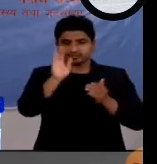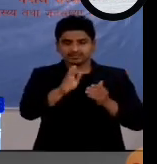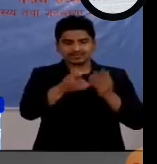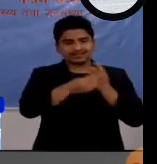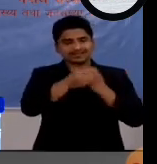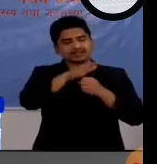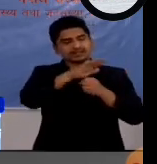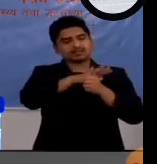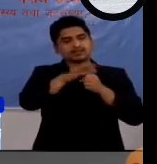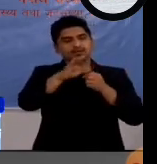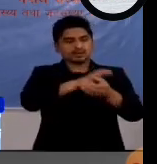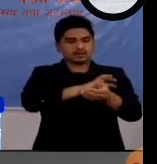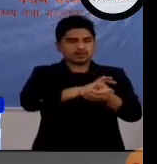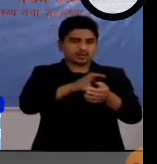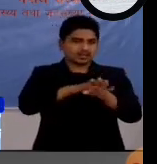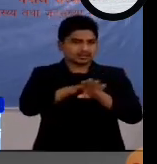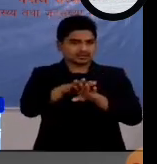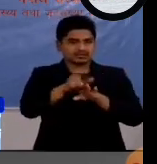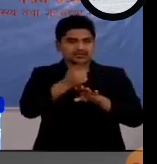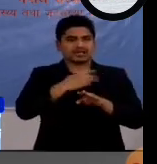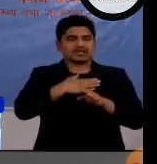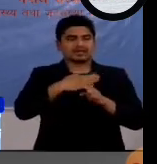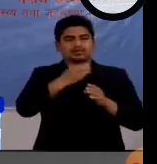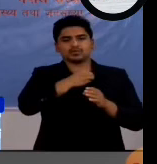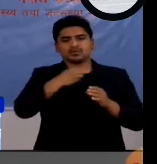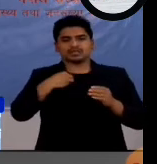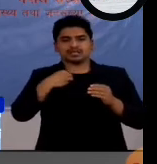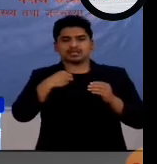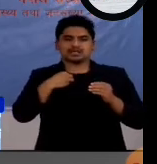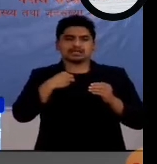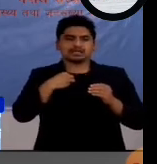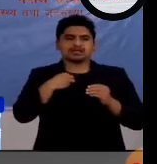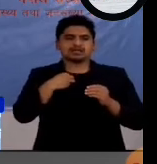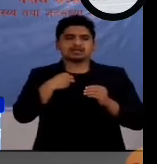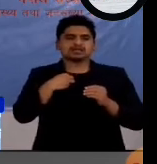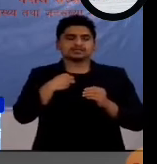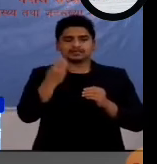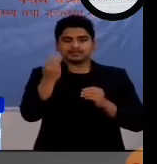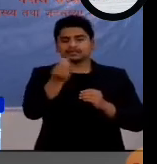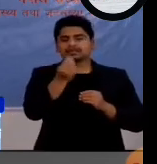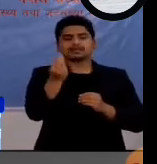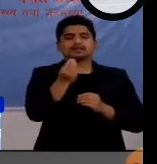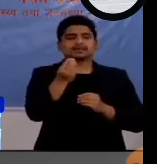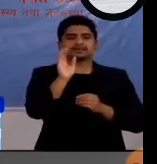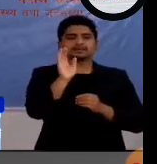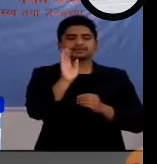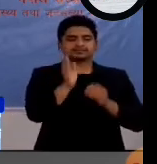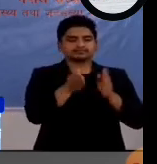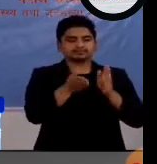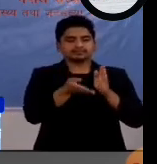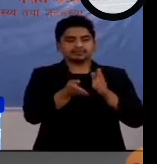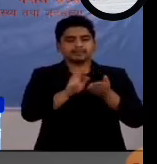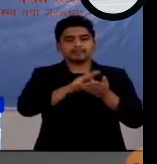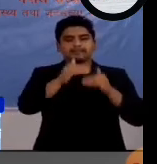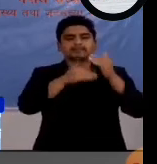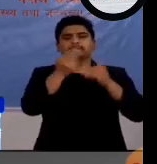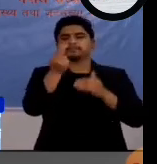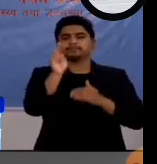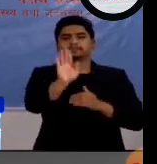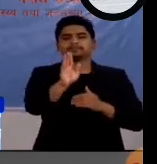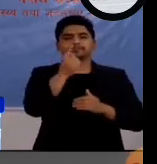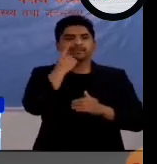गर्दाखेरि देशव्यापी रूपमा प्रदेशहरूमा पनि हाम्रो उपचारको स्थिति पनि सामान्य सुधार भएको